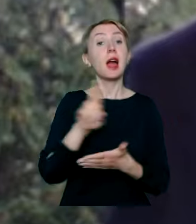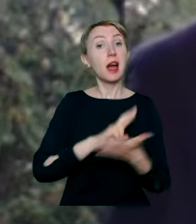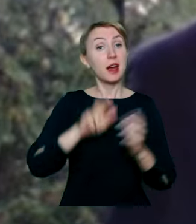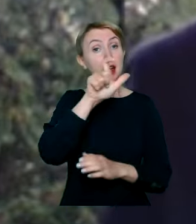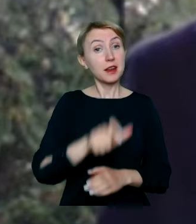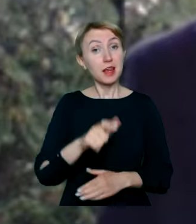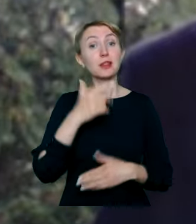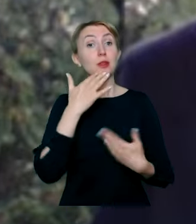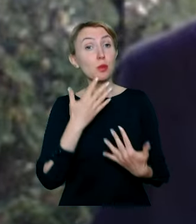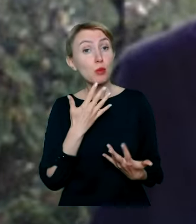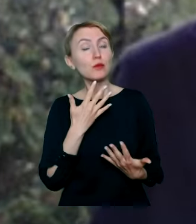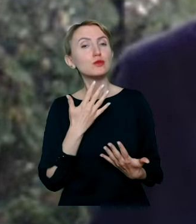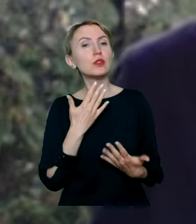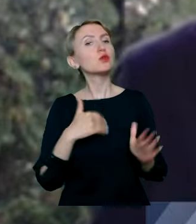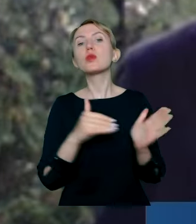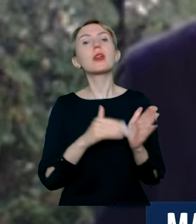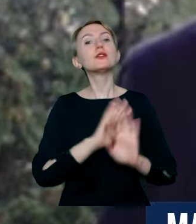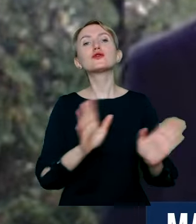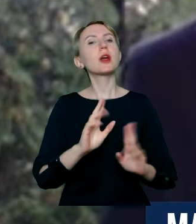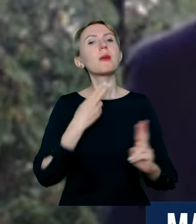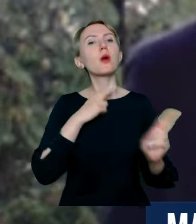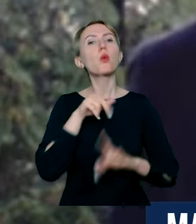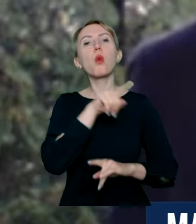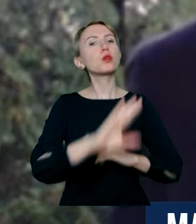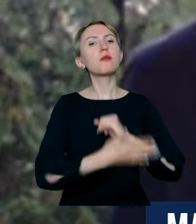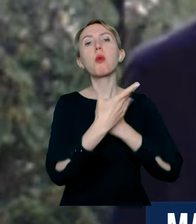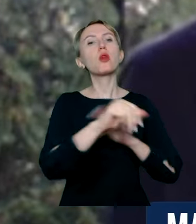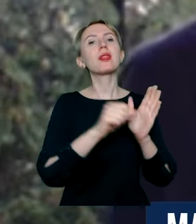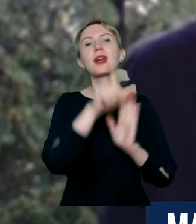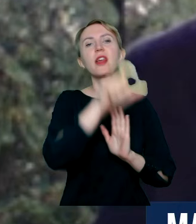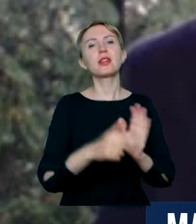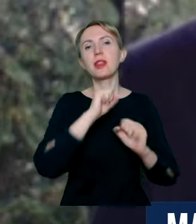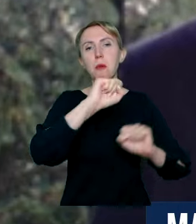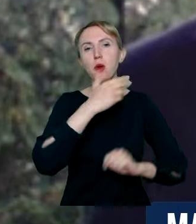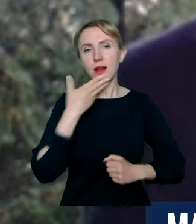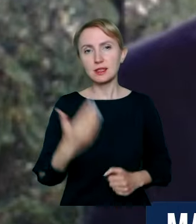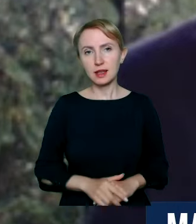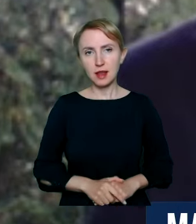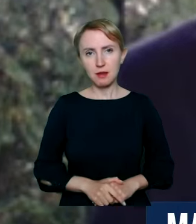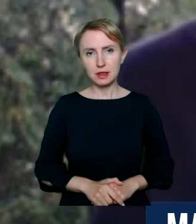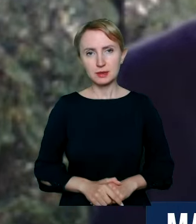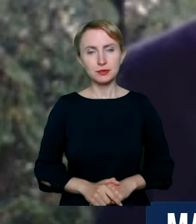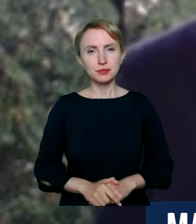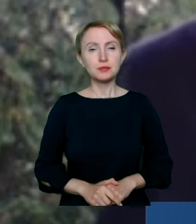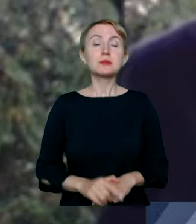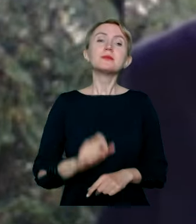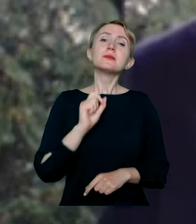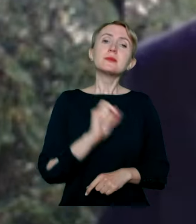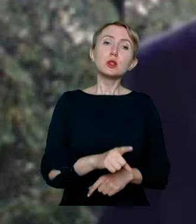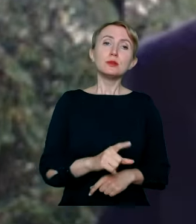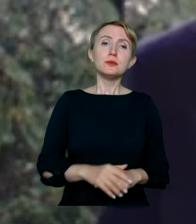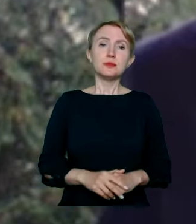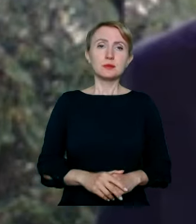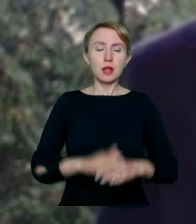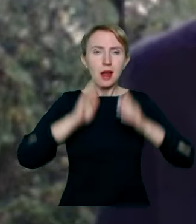że nie należy głosować na tego pana bez kandydatem niedemokratycznym. Więc jest jakaś taka